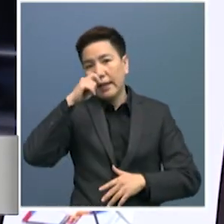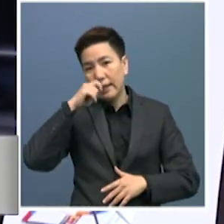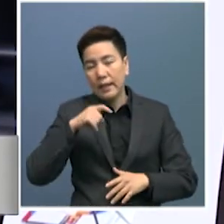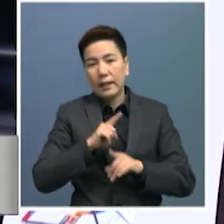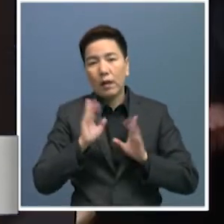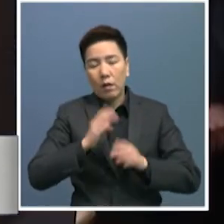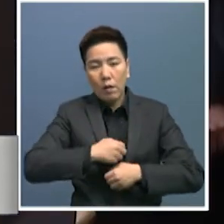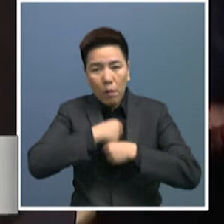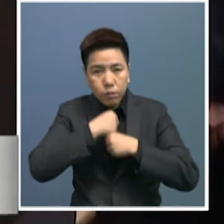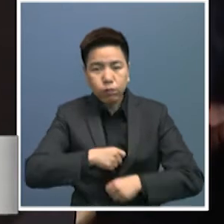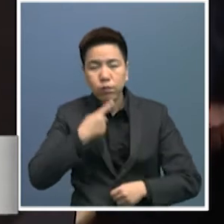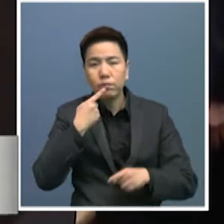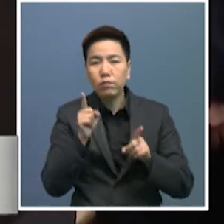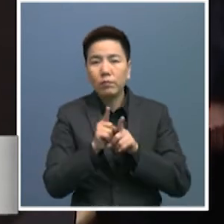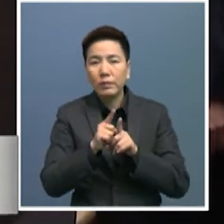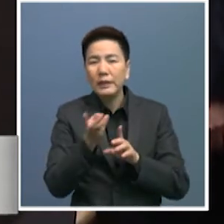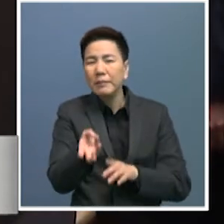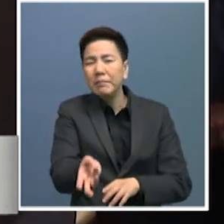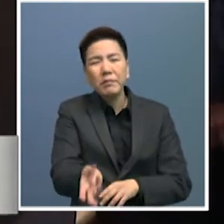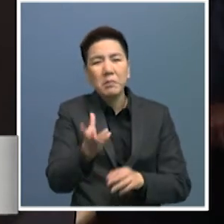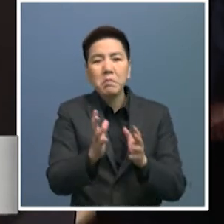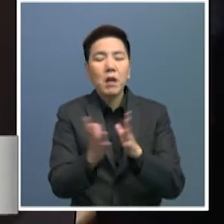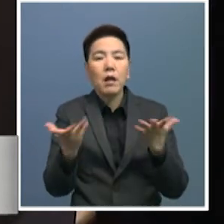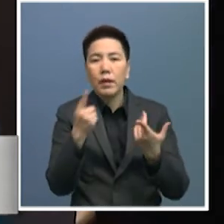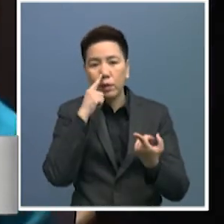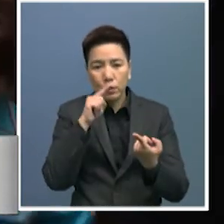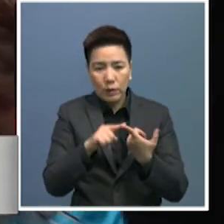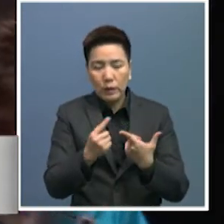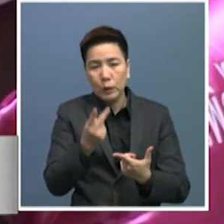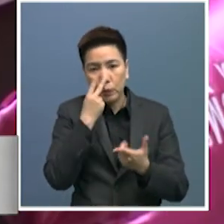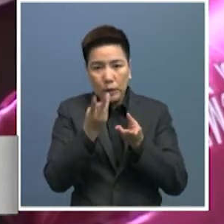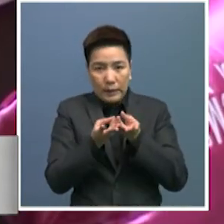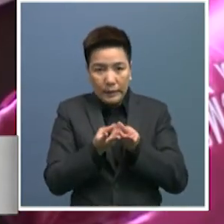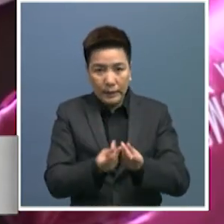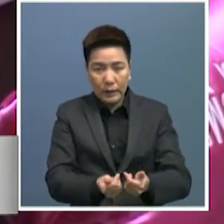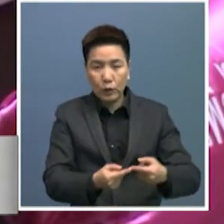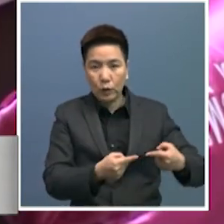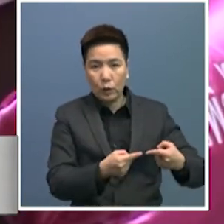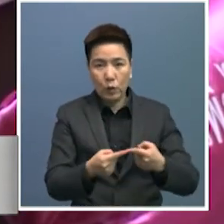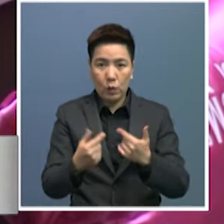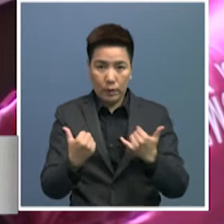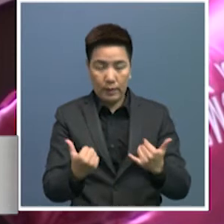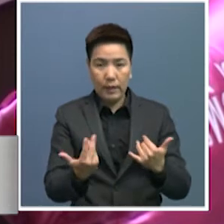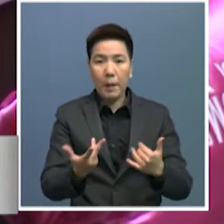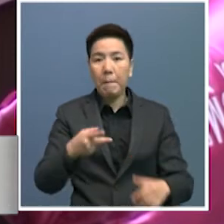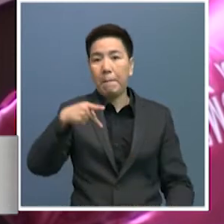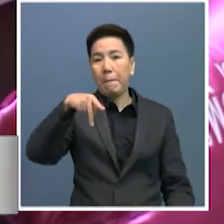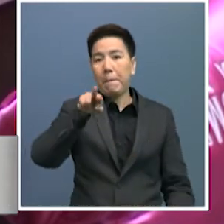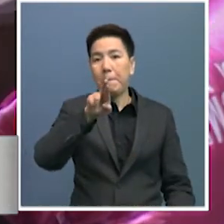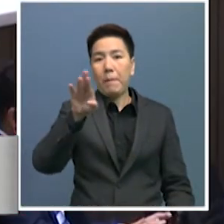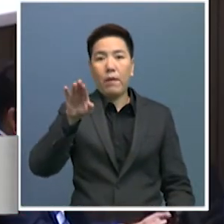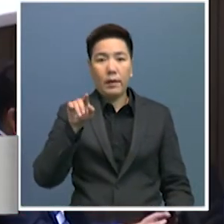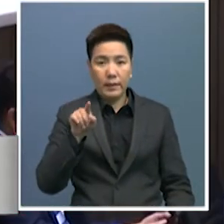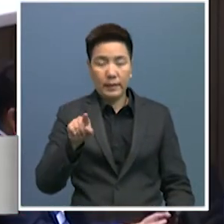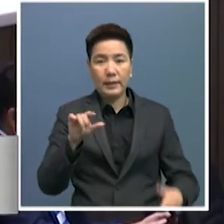ว่าคนเฒ่าคนแก่จะบอกว่าใช้เหมือนเล็กๆน้อยๆเท่านั้นนี้ก็ต้องไปดูกันในรายละเอียดดีกว่านะคะสำหรับร่างพระราชดำเนินดัง